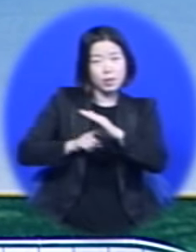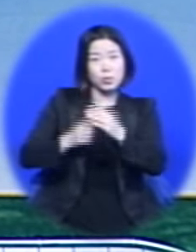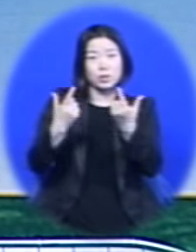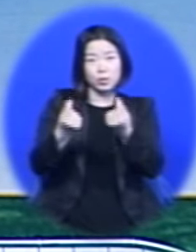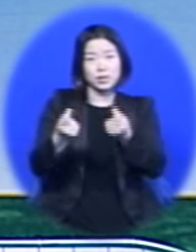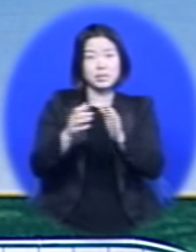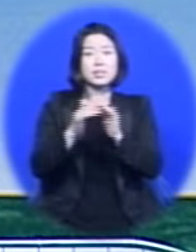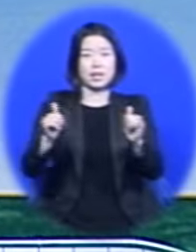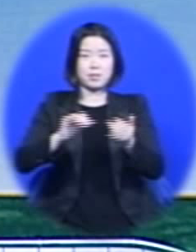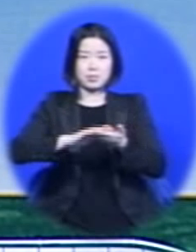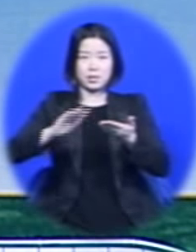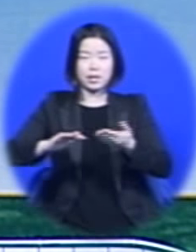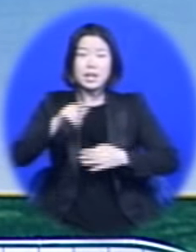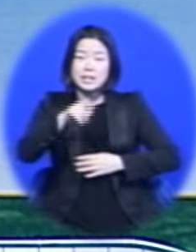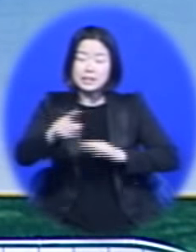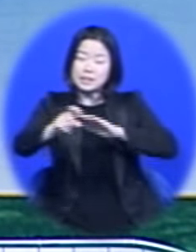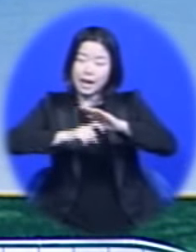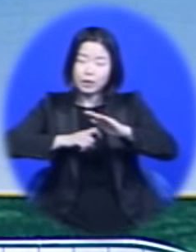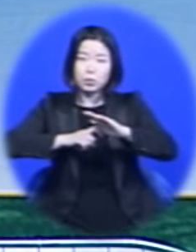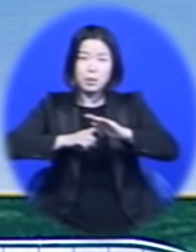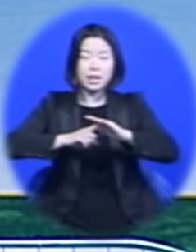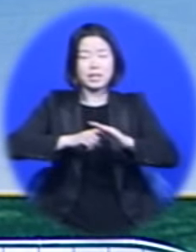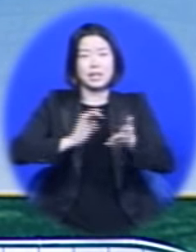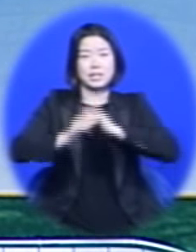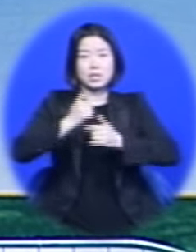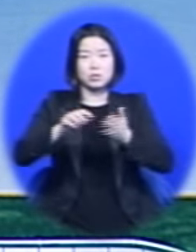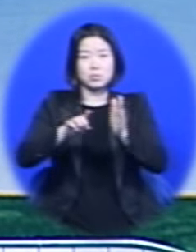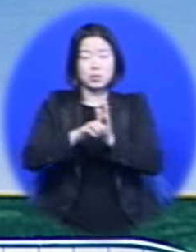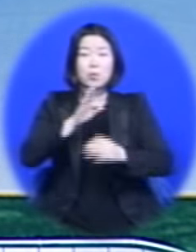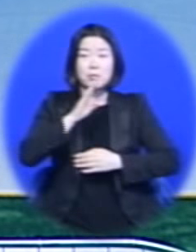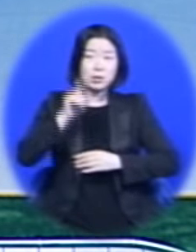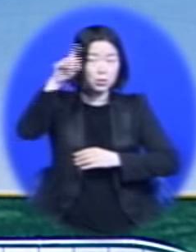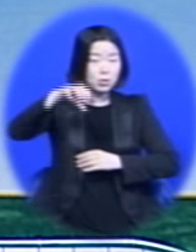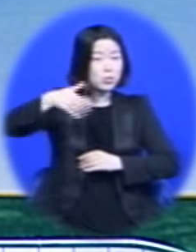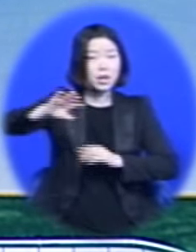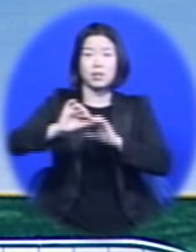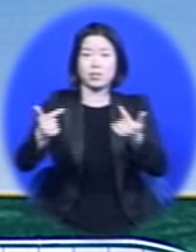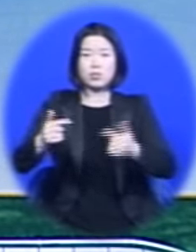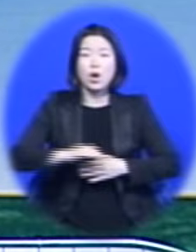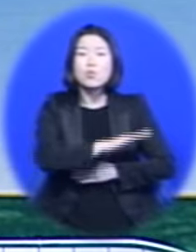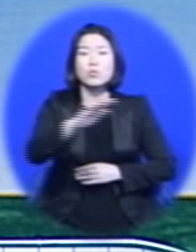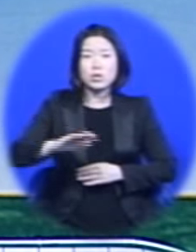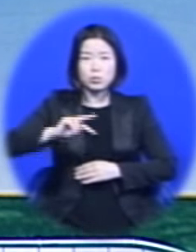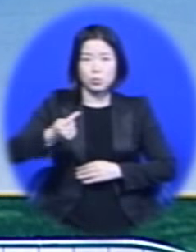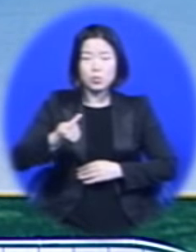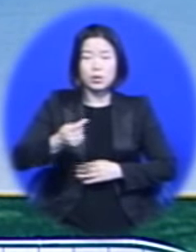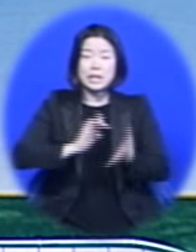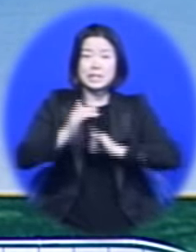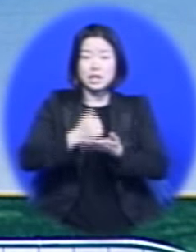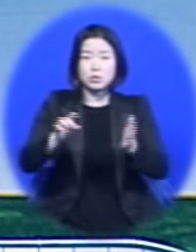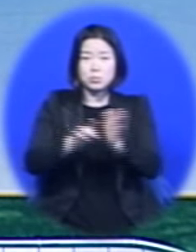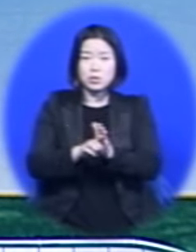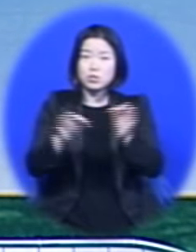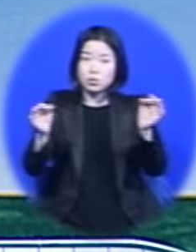사람입니다. 그 강도만 예수 믿고 바로 천국에 간 게 아닙니다. 우리도 예수 믿는 순간에 바로